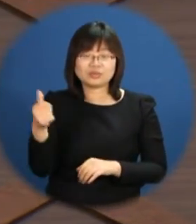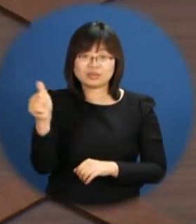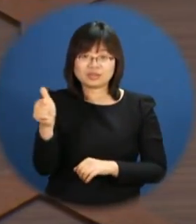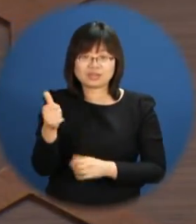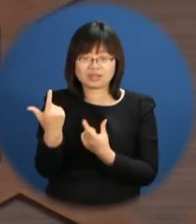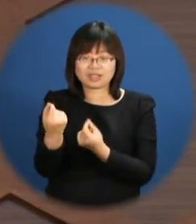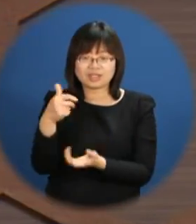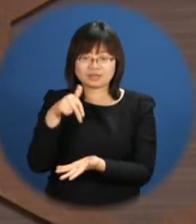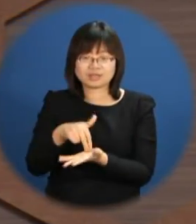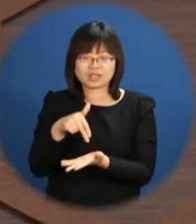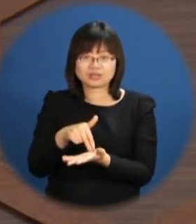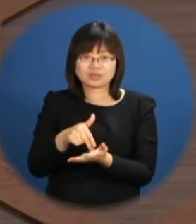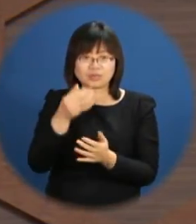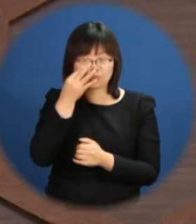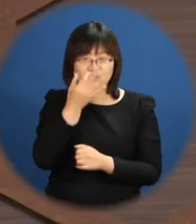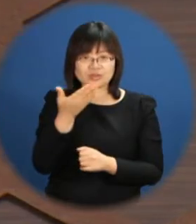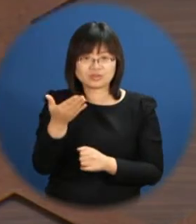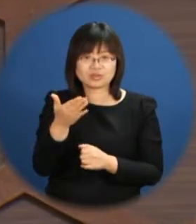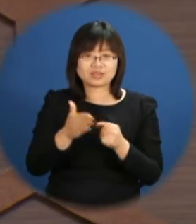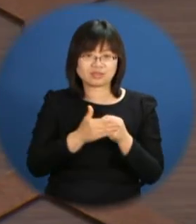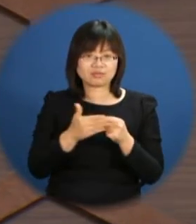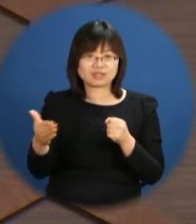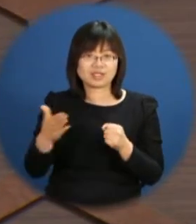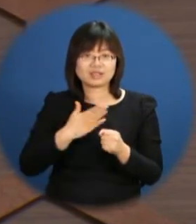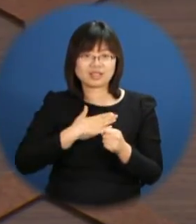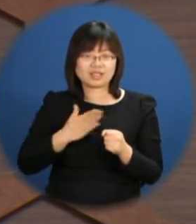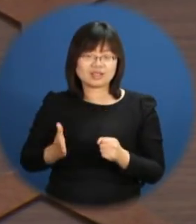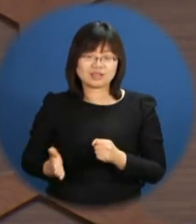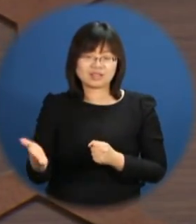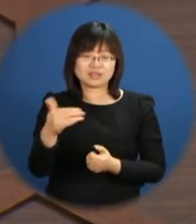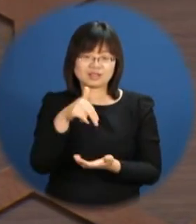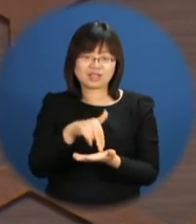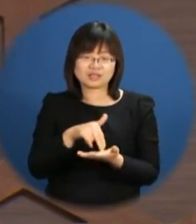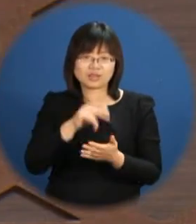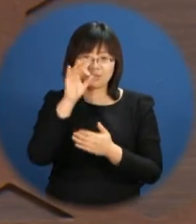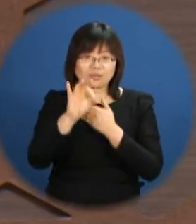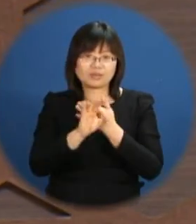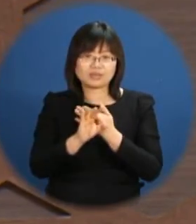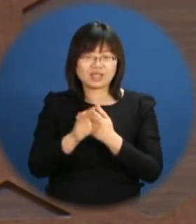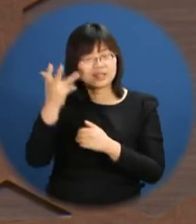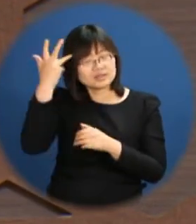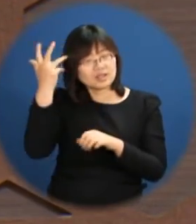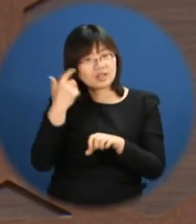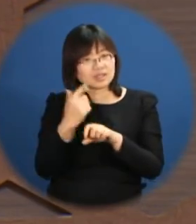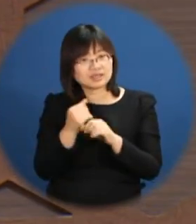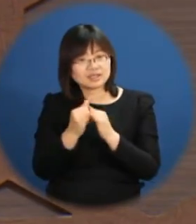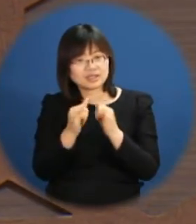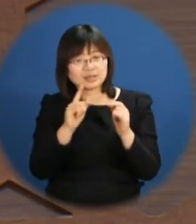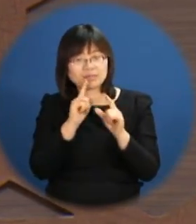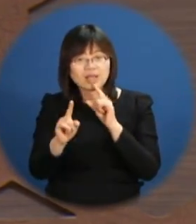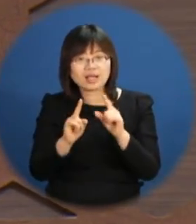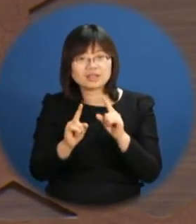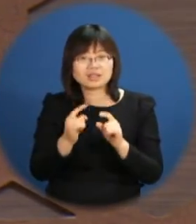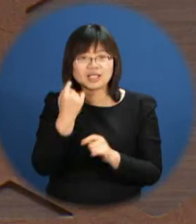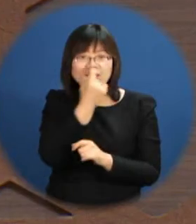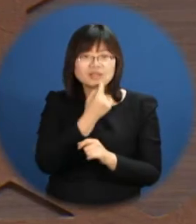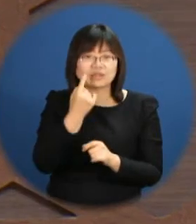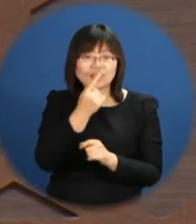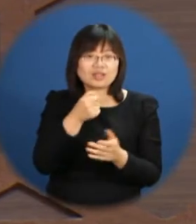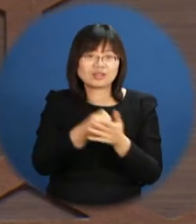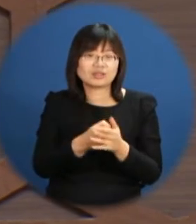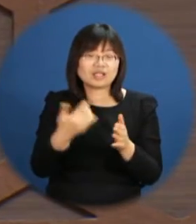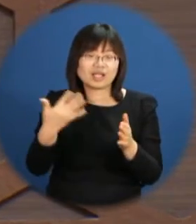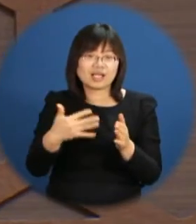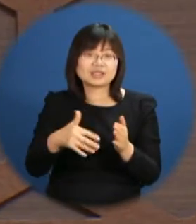입장을 보였고 그래서 이제 제가 객관적으로 본다면 이게 철학자들이 말하는 이론의 미결정